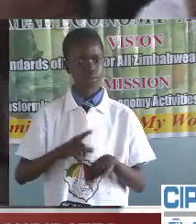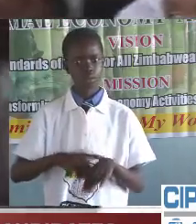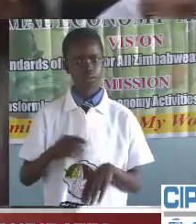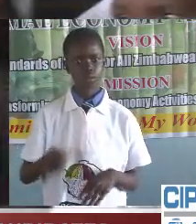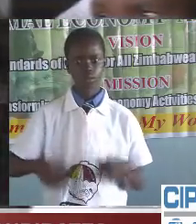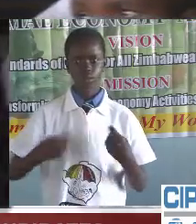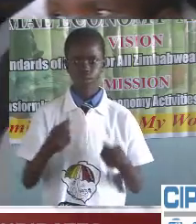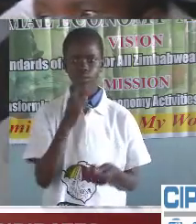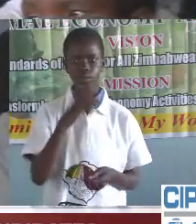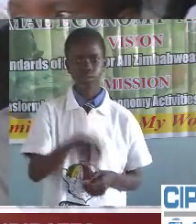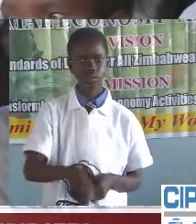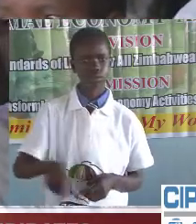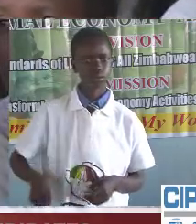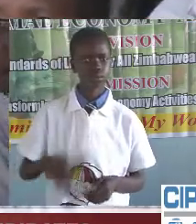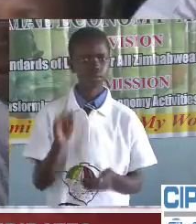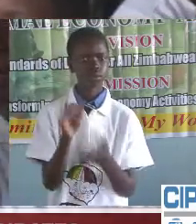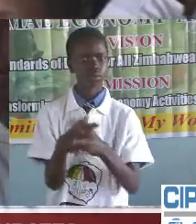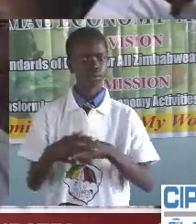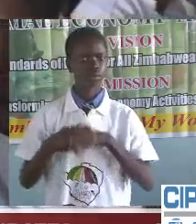The